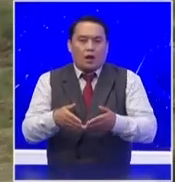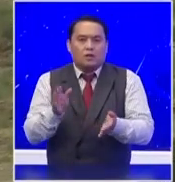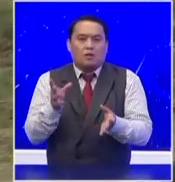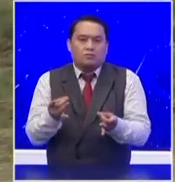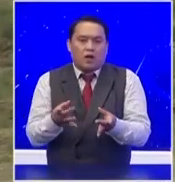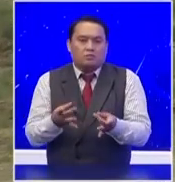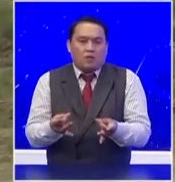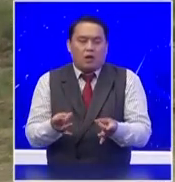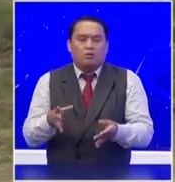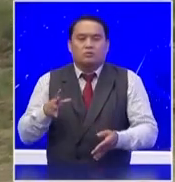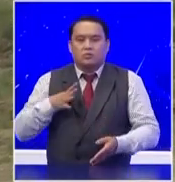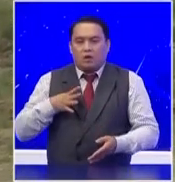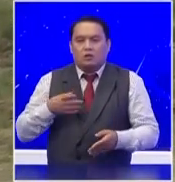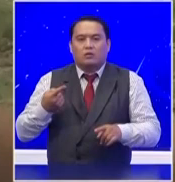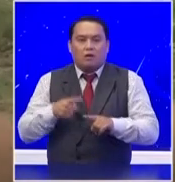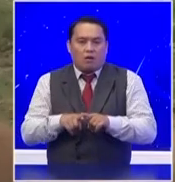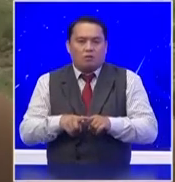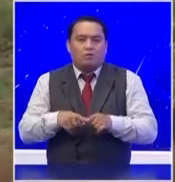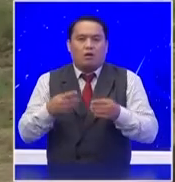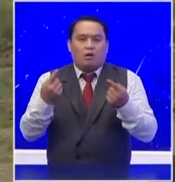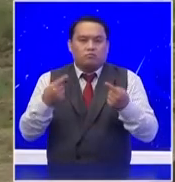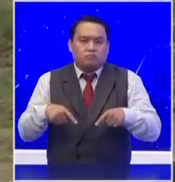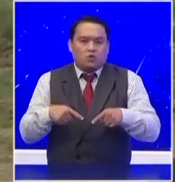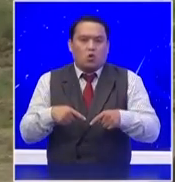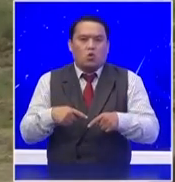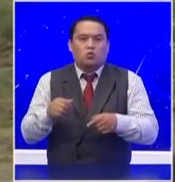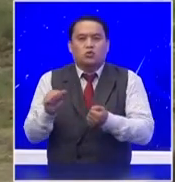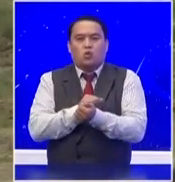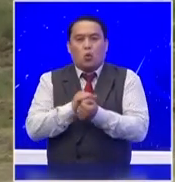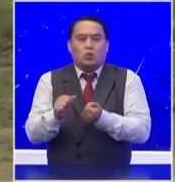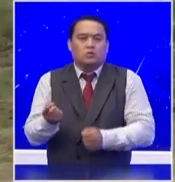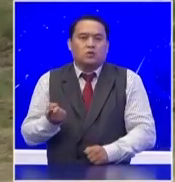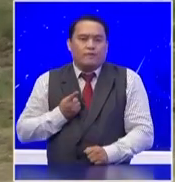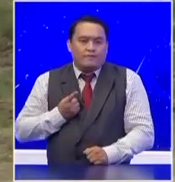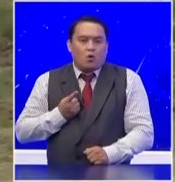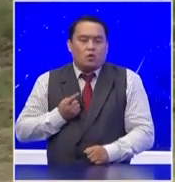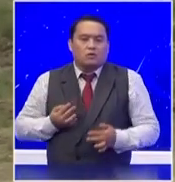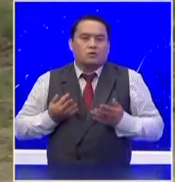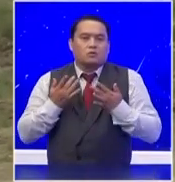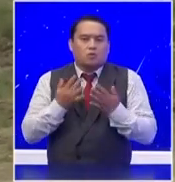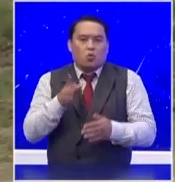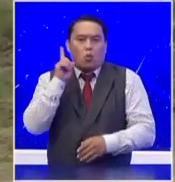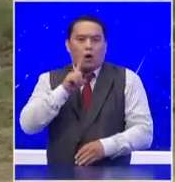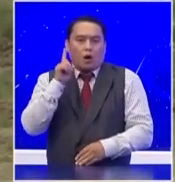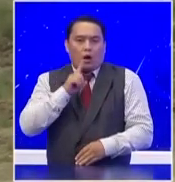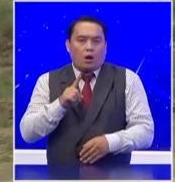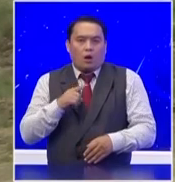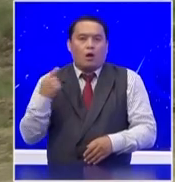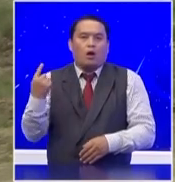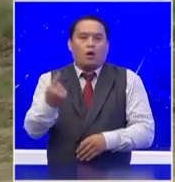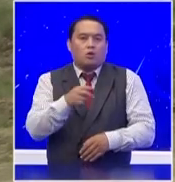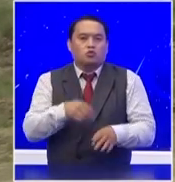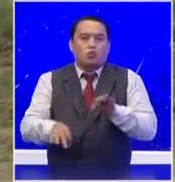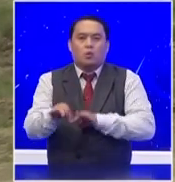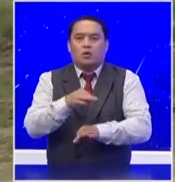болып кетіпті. Талай рет техникамыз батты да, көктемде 3 ай кепкенін күттік. Ал шаруалар талап еткендей уақытша айналма канал салу